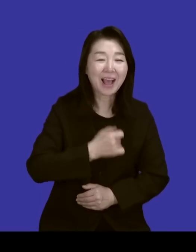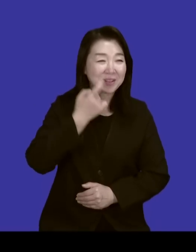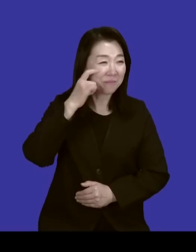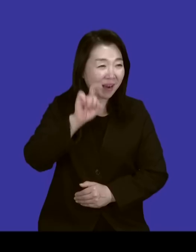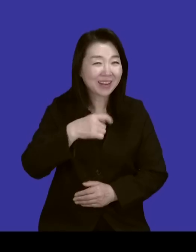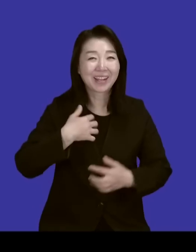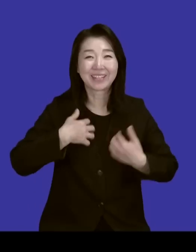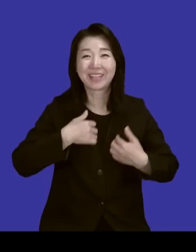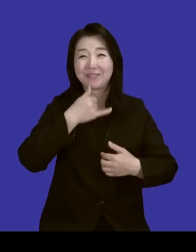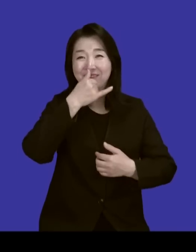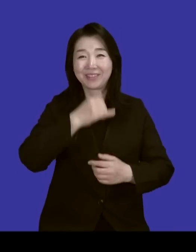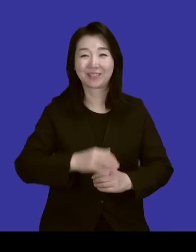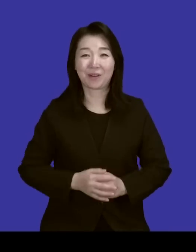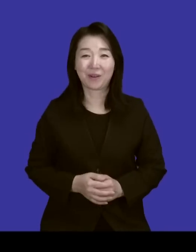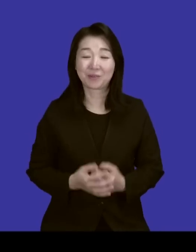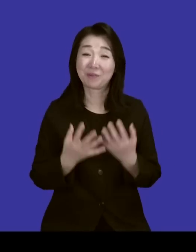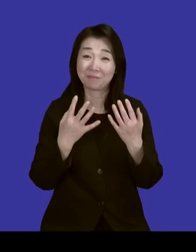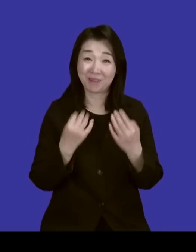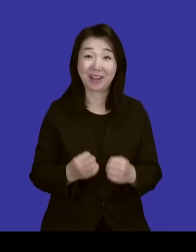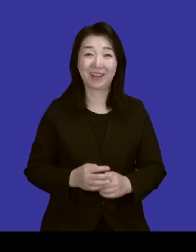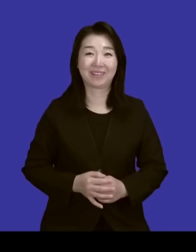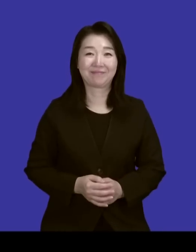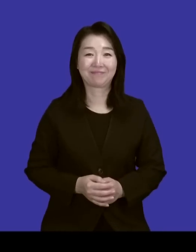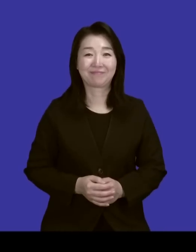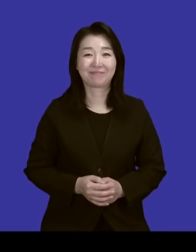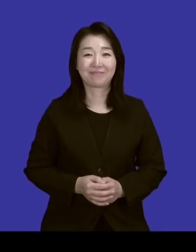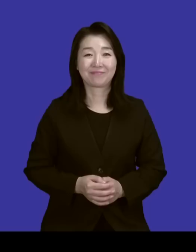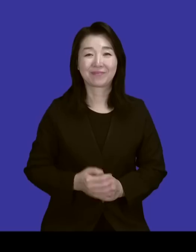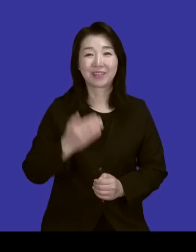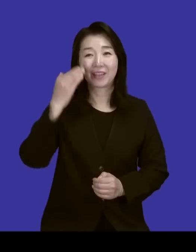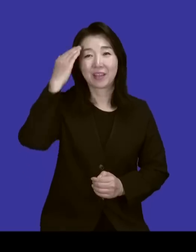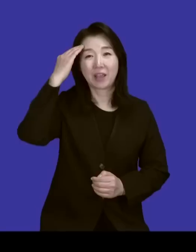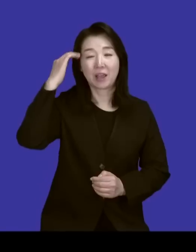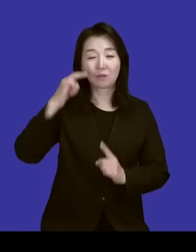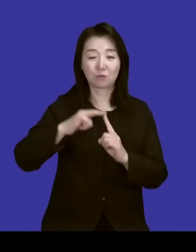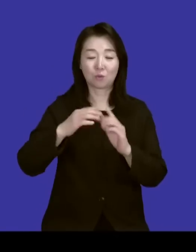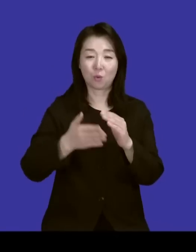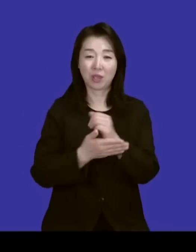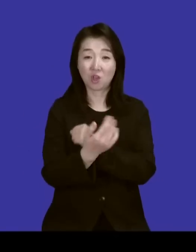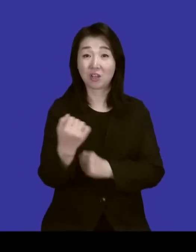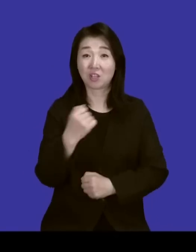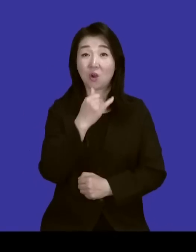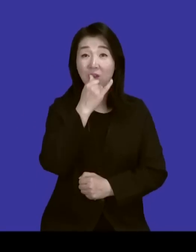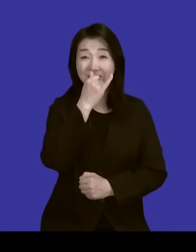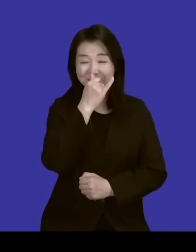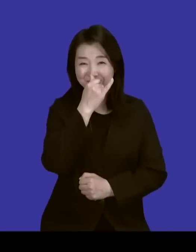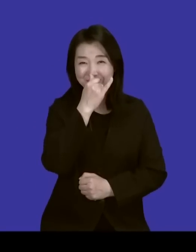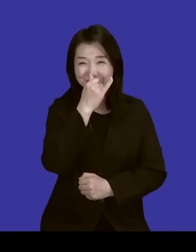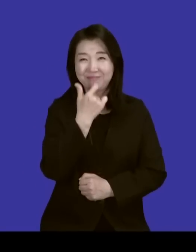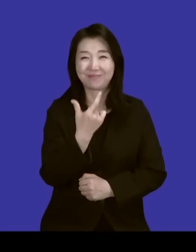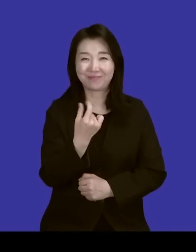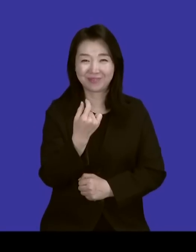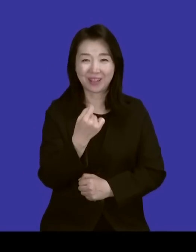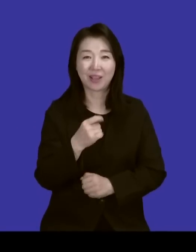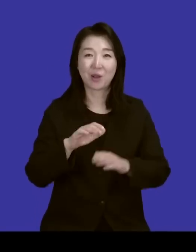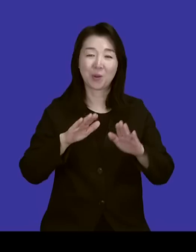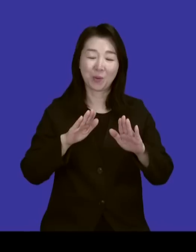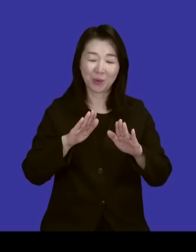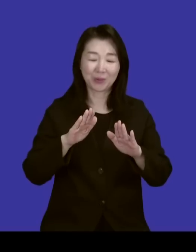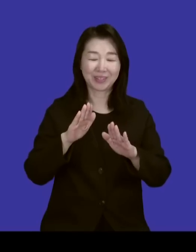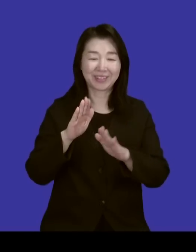들어요. 굉장히 많더라고요, 목사님. 우리 한국 교회 영향력을 그만큼 많이 끼치신 것 같아서 오늘 한번 그런